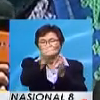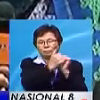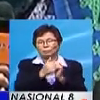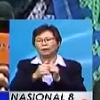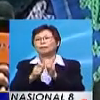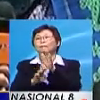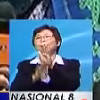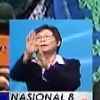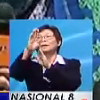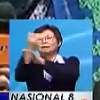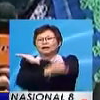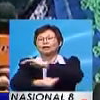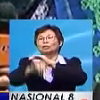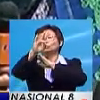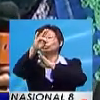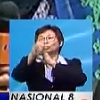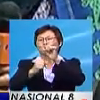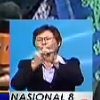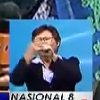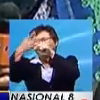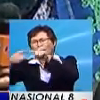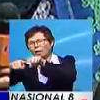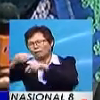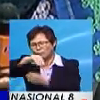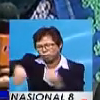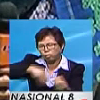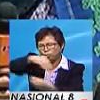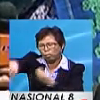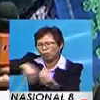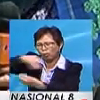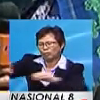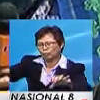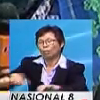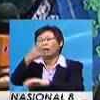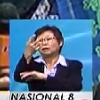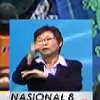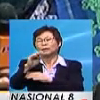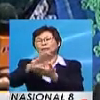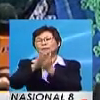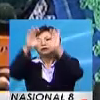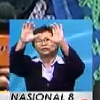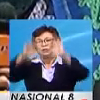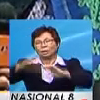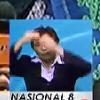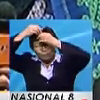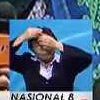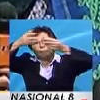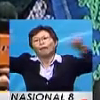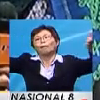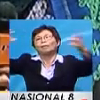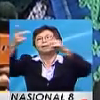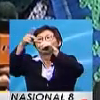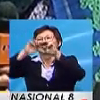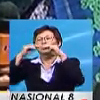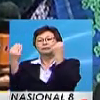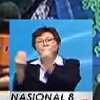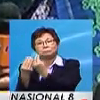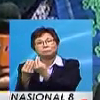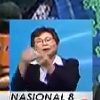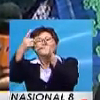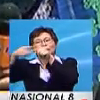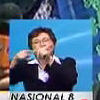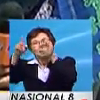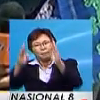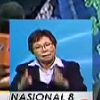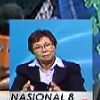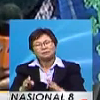sepanjang 70 tahun pelbagai transformasi dilakukan RTM menjadi wadah saluran maklumat kepada masyarakat pelbagai